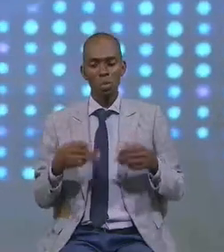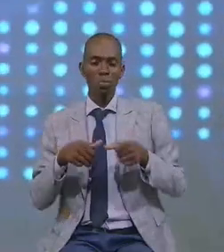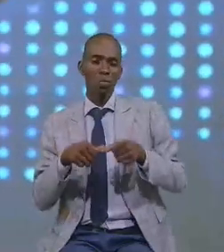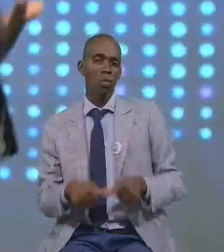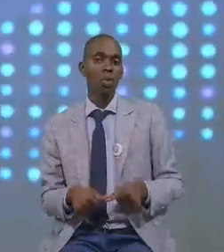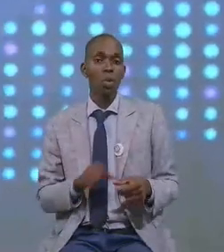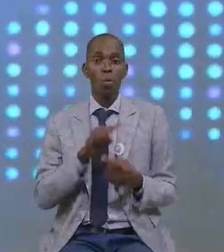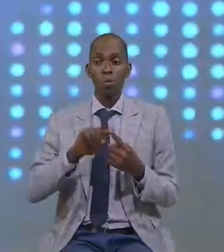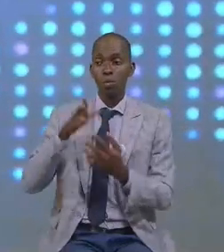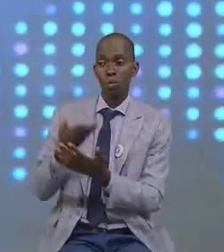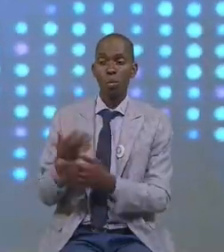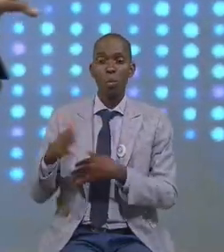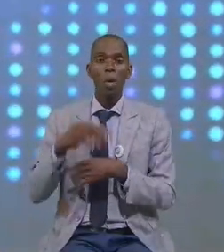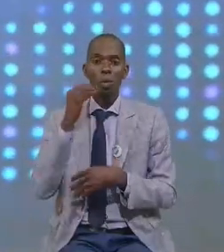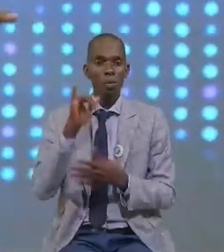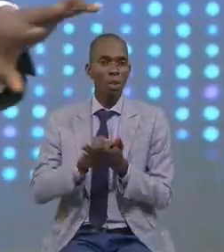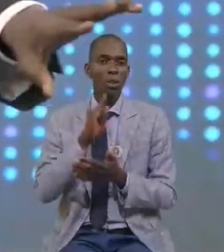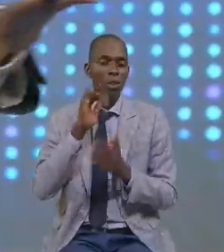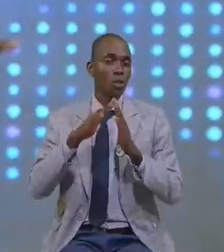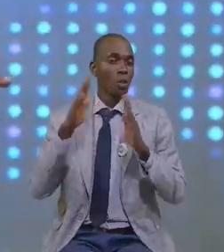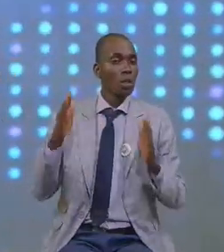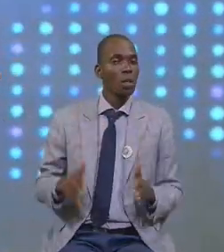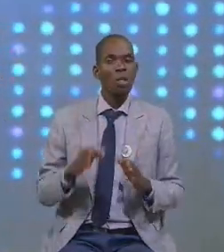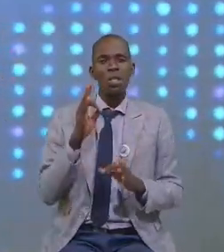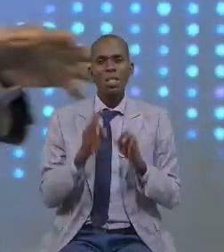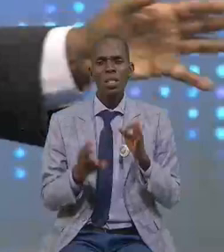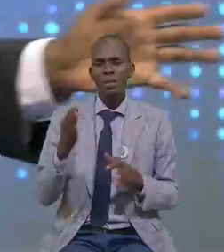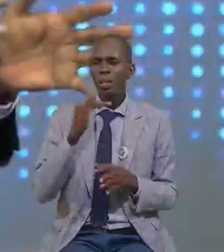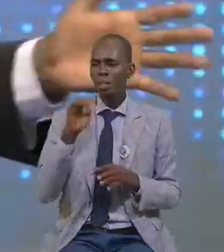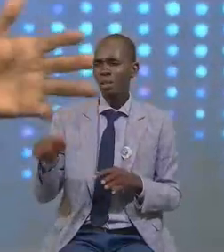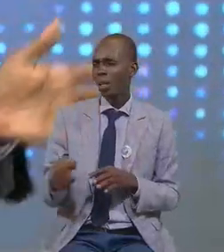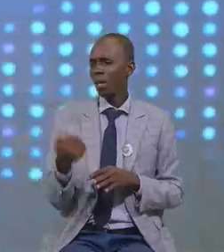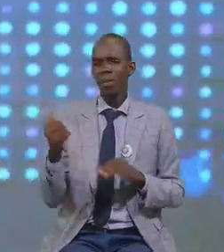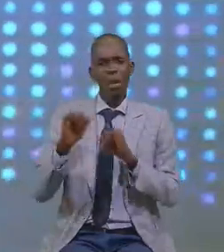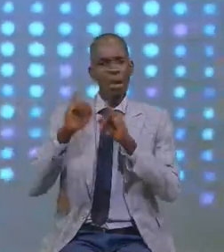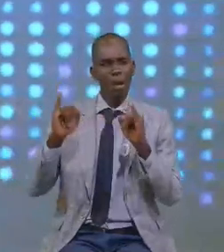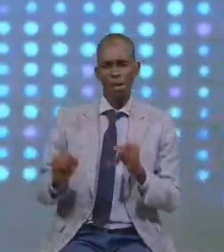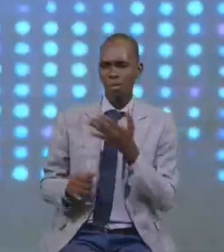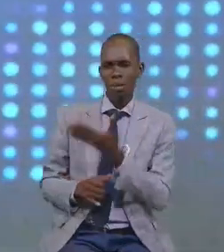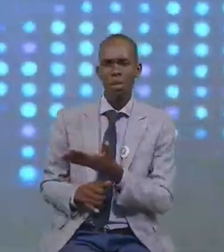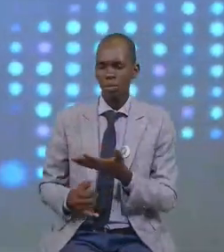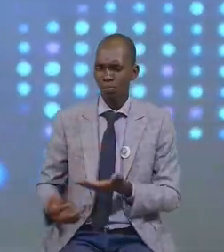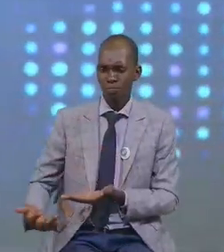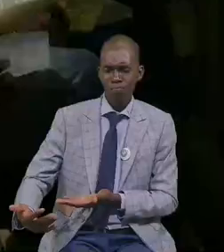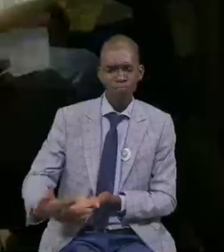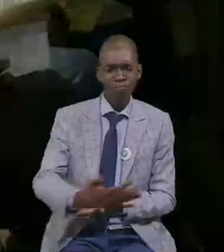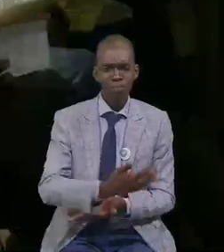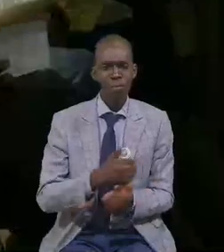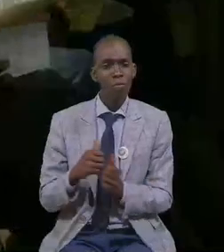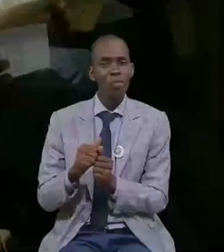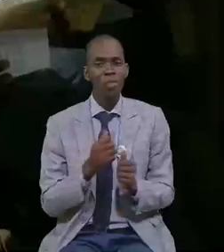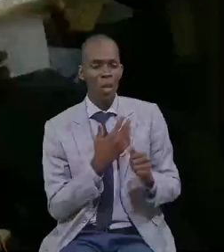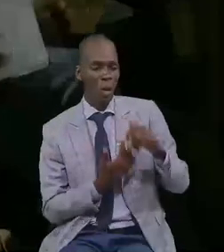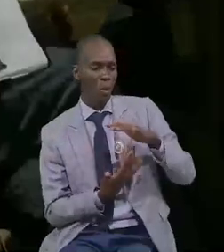Arrivé à la maison, c'est là votre demeure. S'il y a une idole là-bas, alors vous ramassez cela et vous brûlez